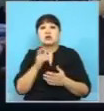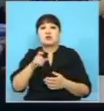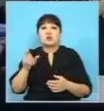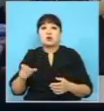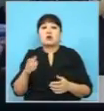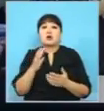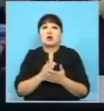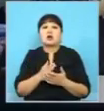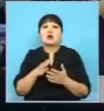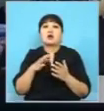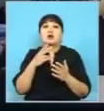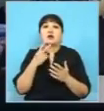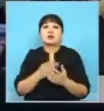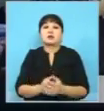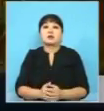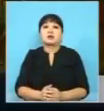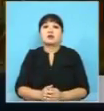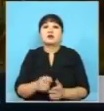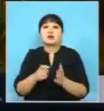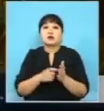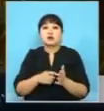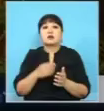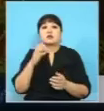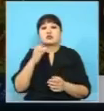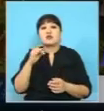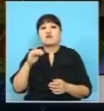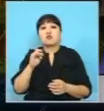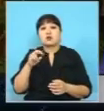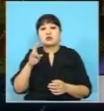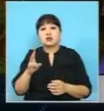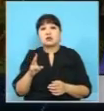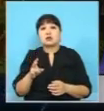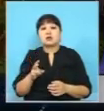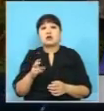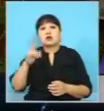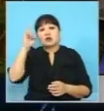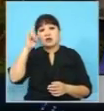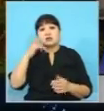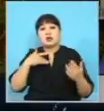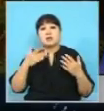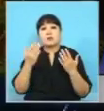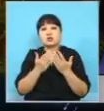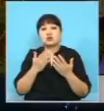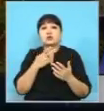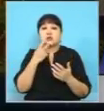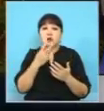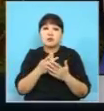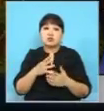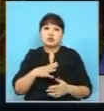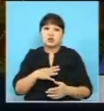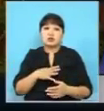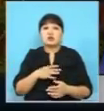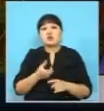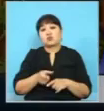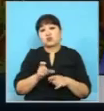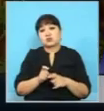көрермендердің өзі де айтып отыр. Қарағанды облысынан келген Сәкен Сейфуллин атындағы Қазақ драма театрының өнерін тамашаладық.